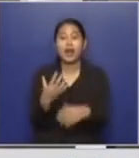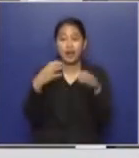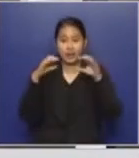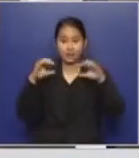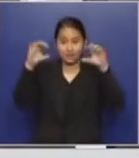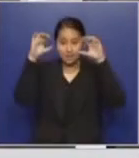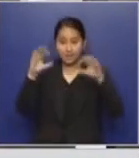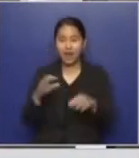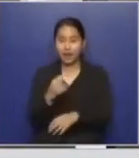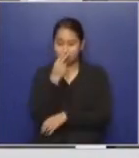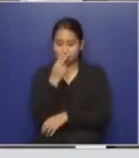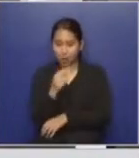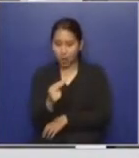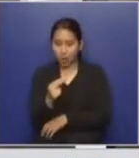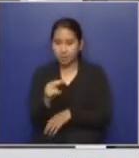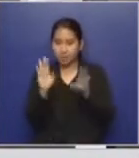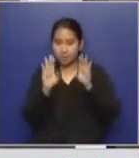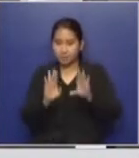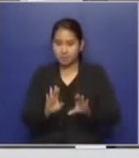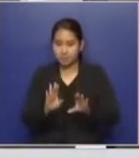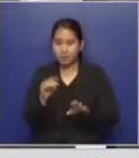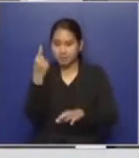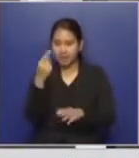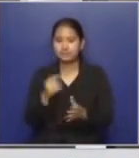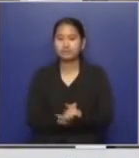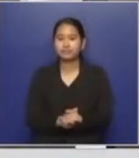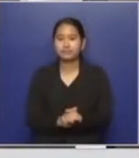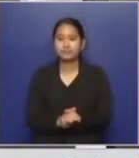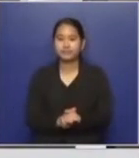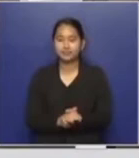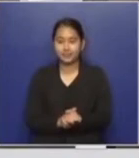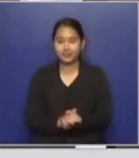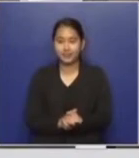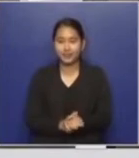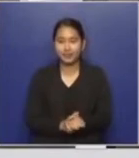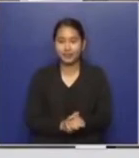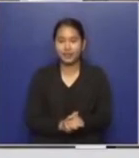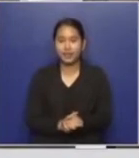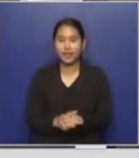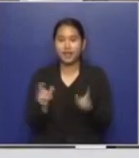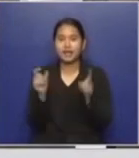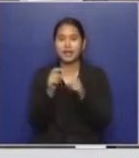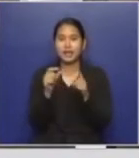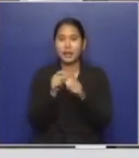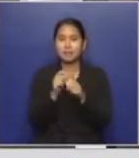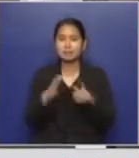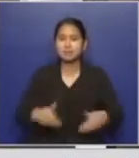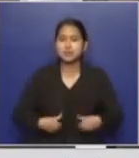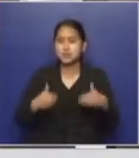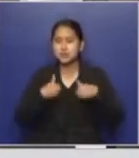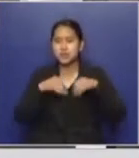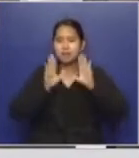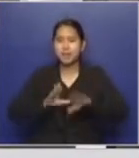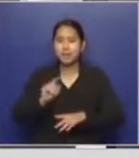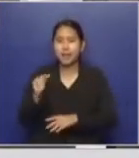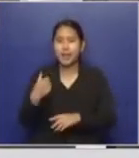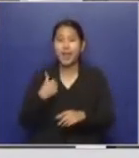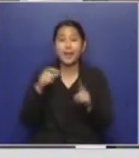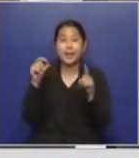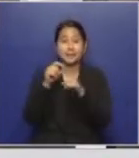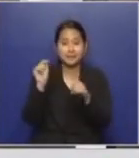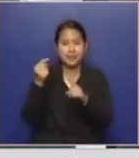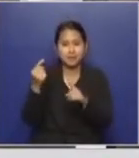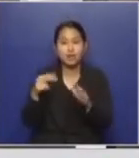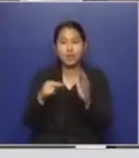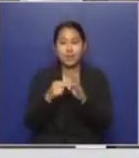มิติที่เป็นรูปแบบการทำงานรูปแบบใหม่คำที่ฮิตเนี่ย New Normal Normal อะไรเนี่ยครับอยากให้